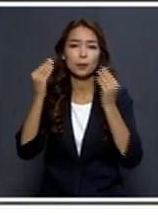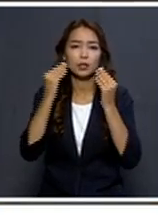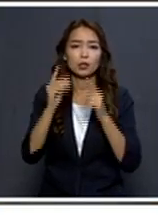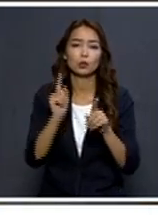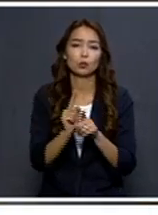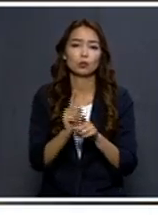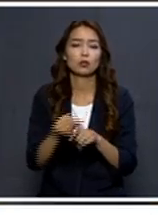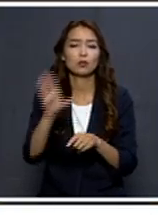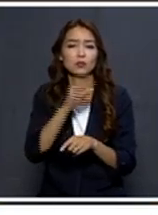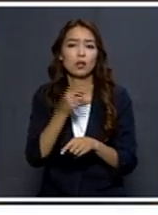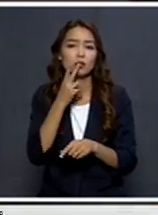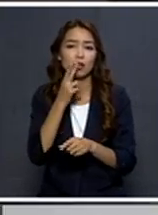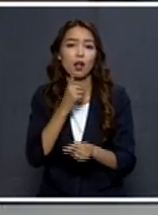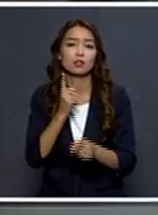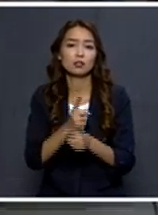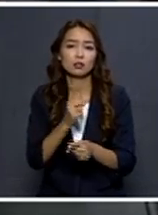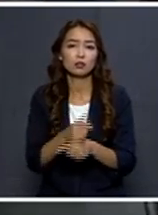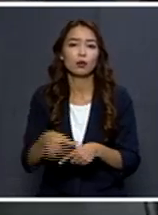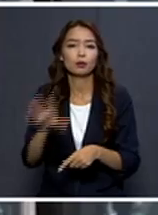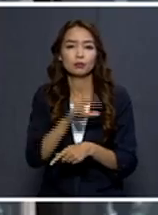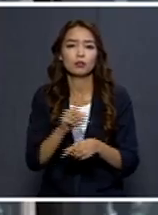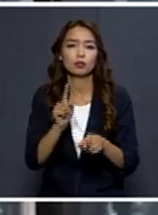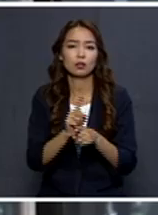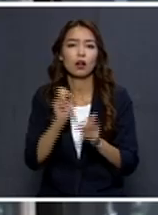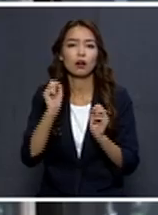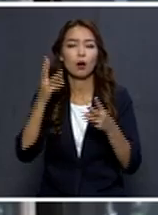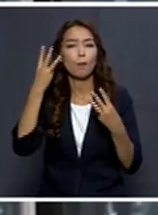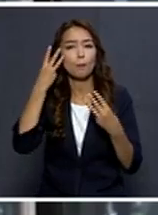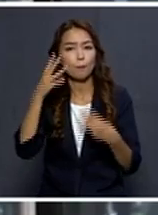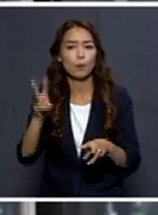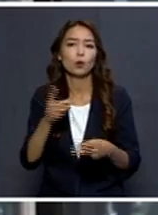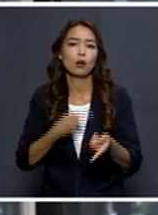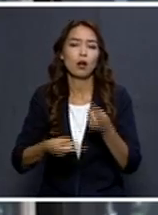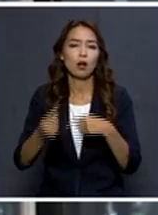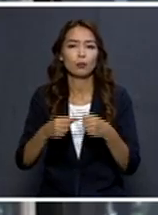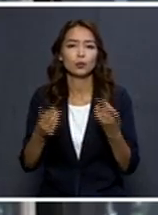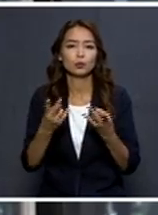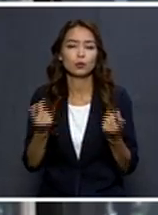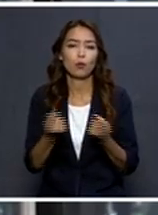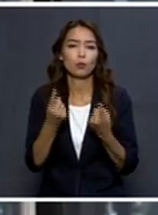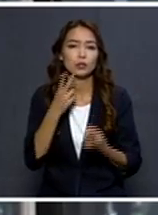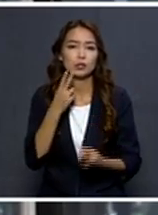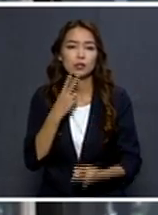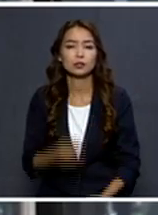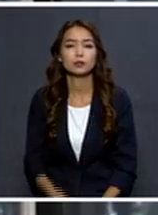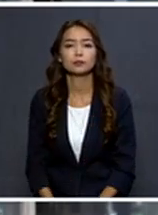шылымға тыйым салынса, дәстүрлі сигаретке талай адам қайта оралуы мүмкін.